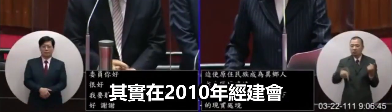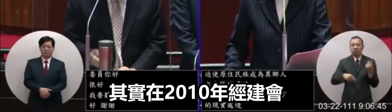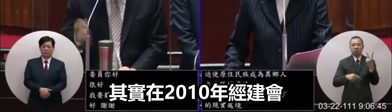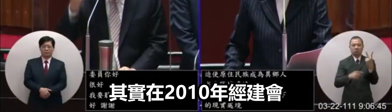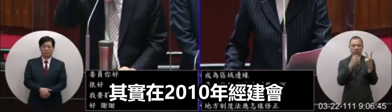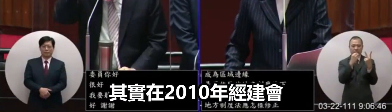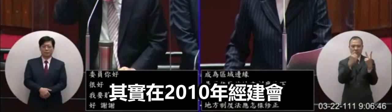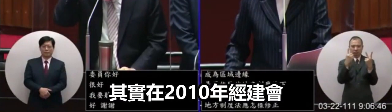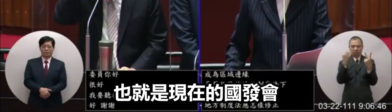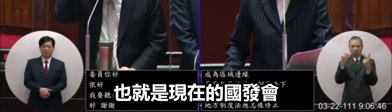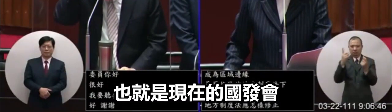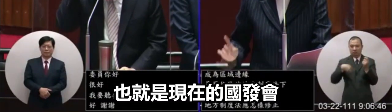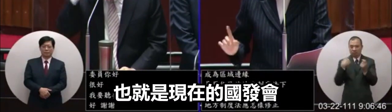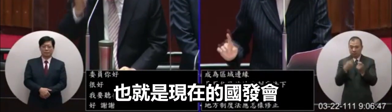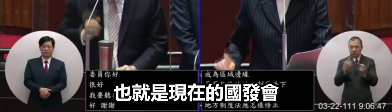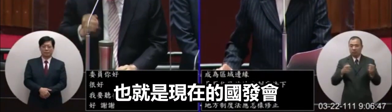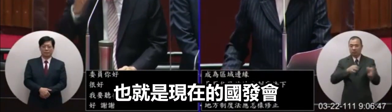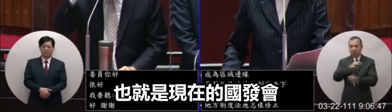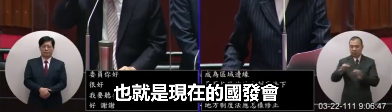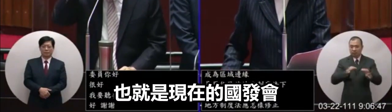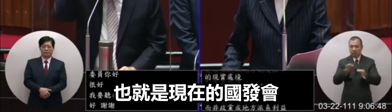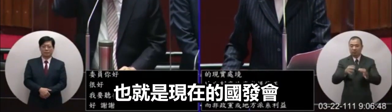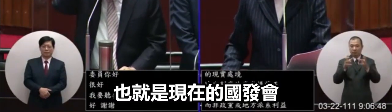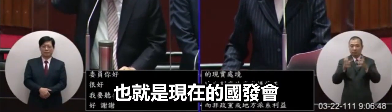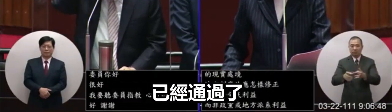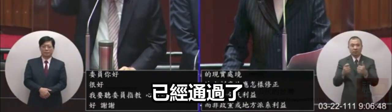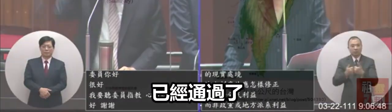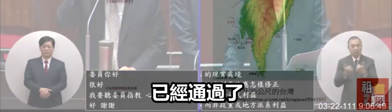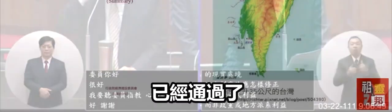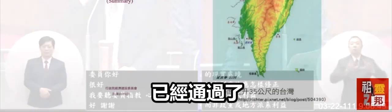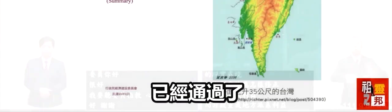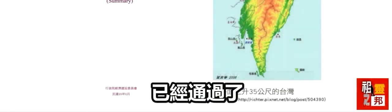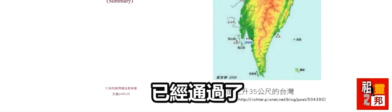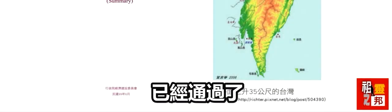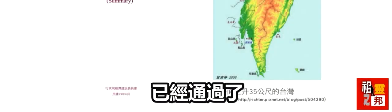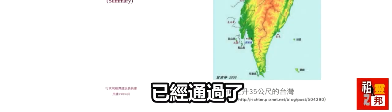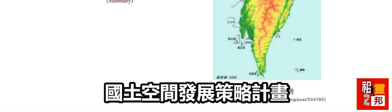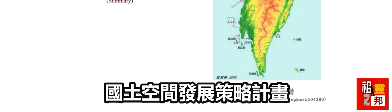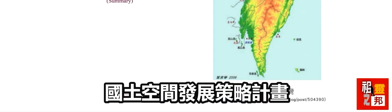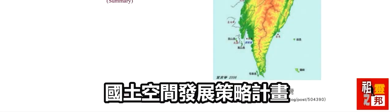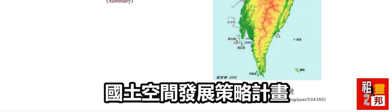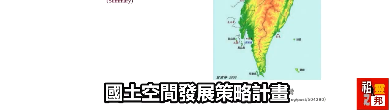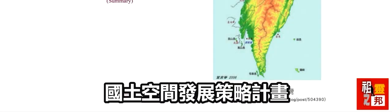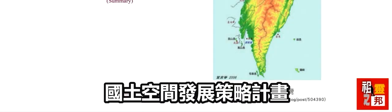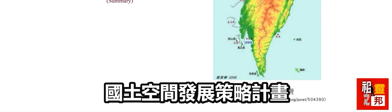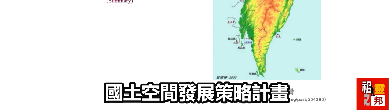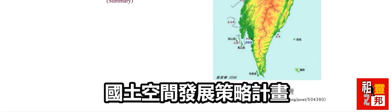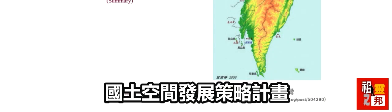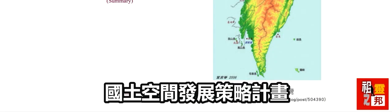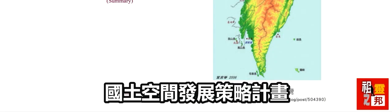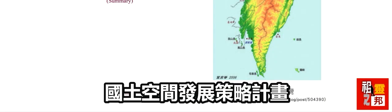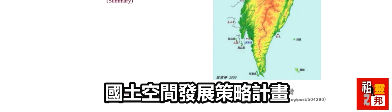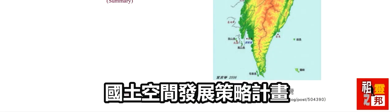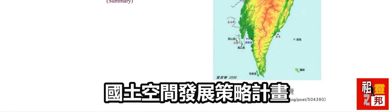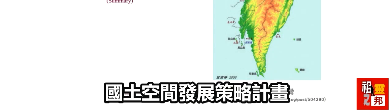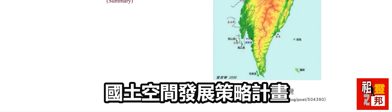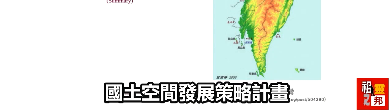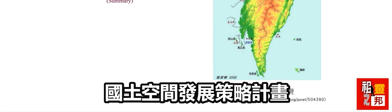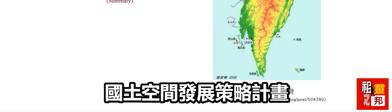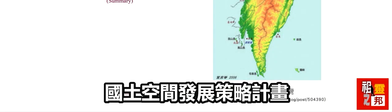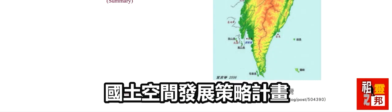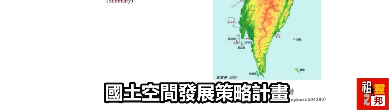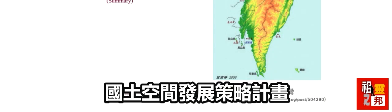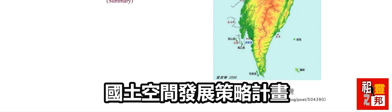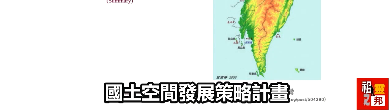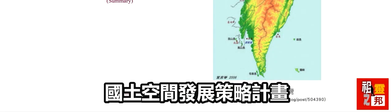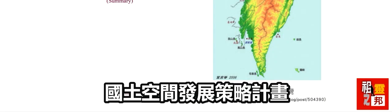2010年经建会，也就是现在的国发会，已经通过了 国土空间发展